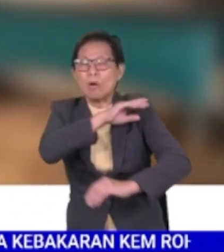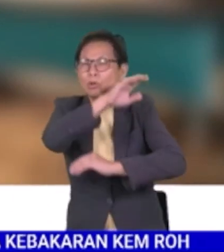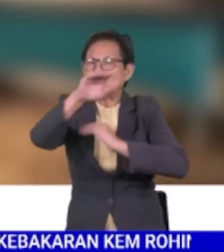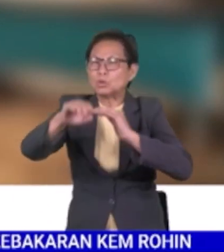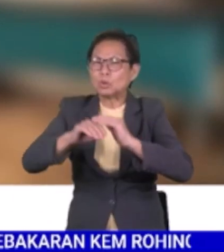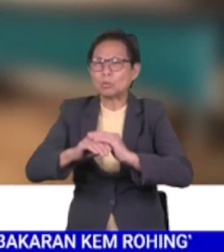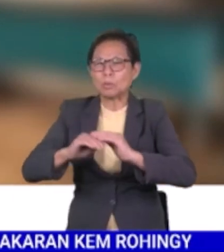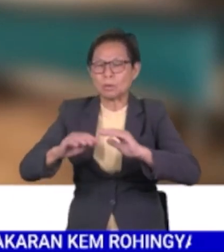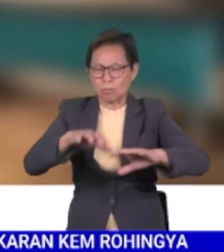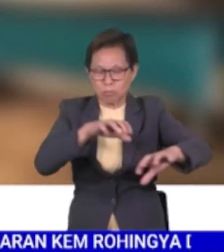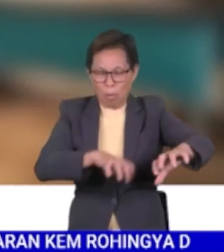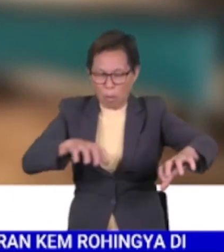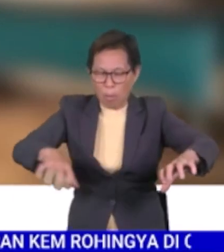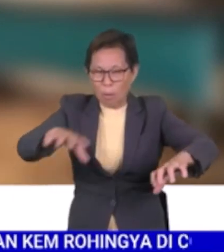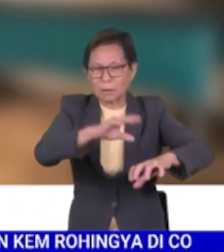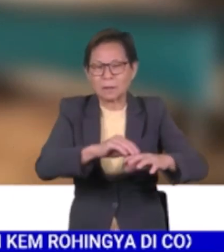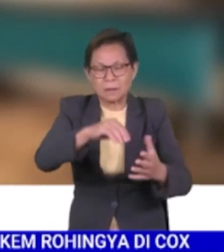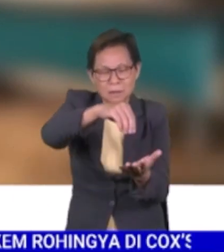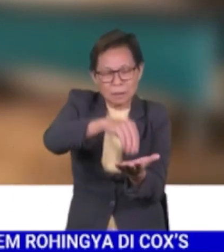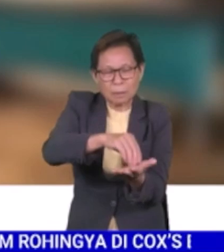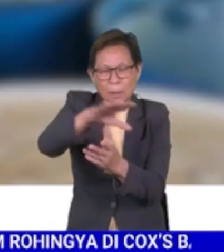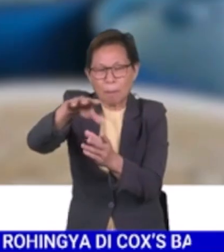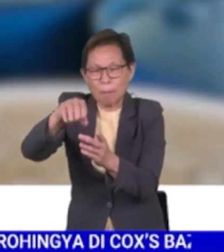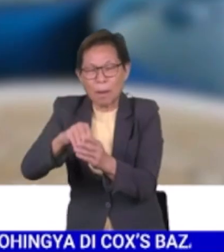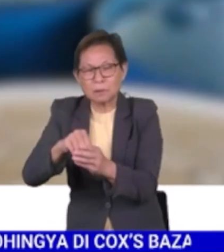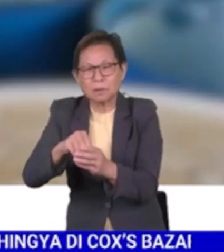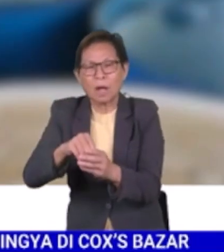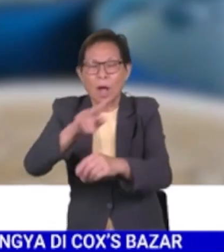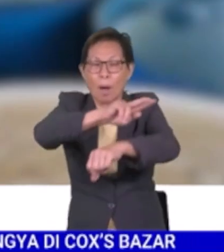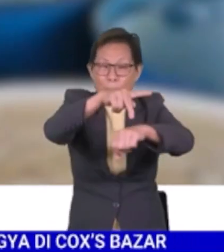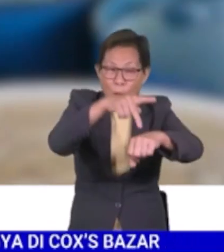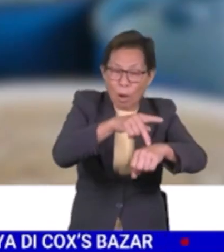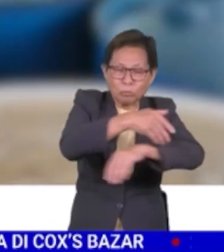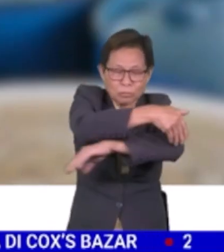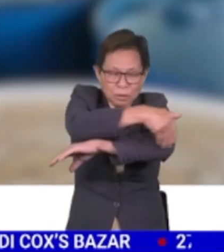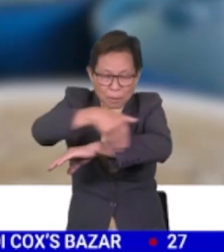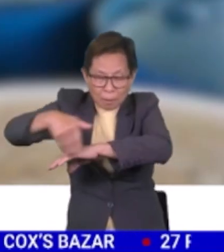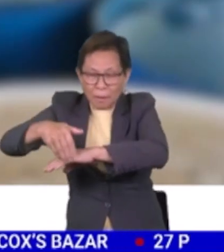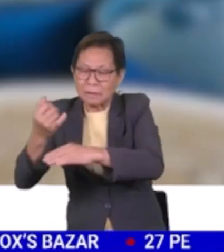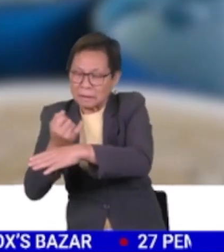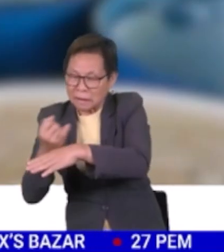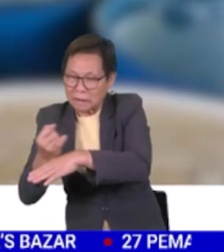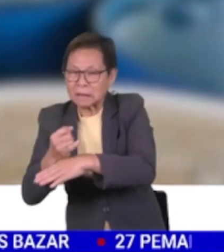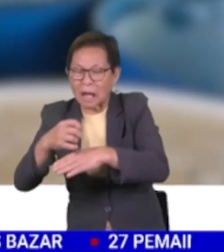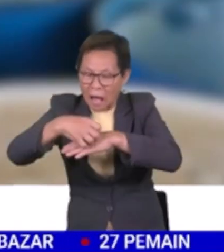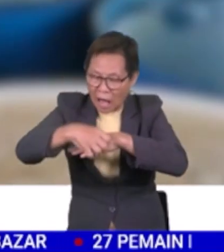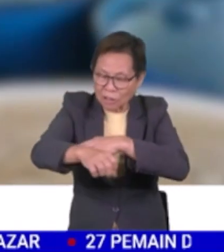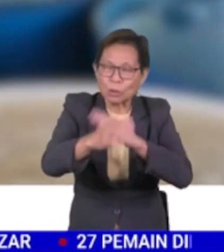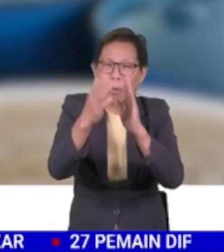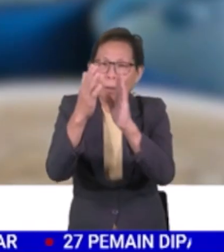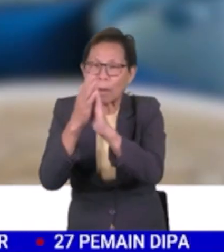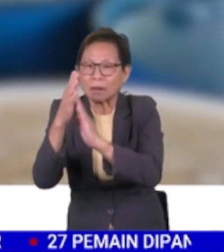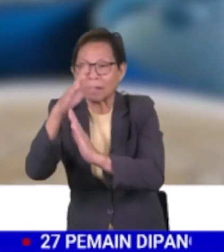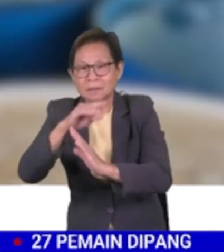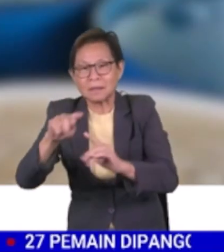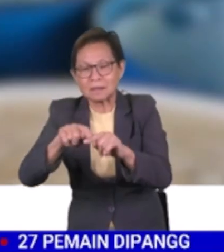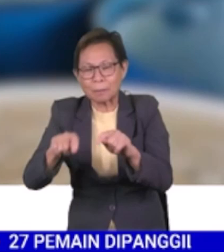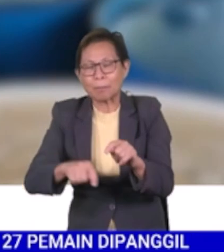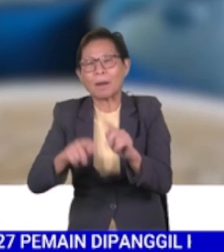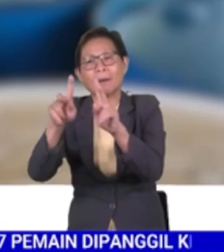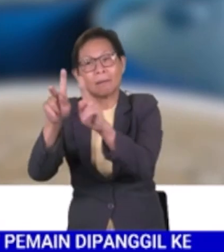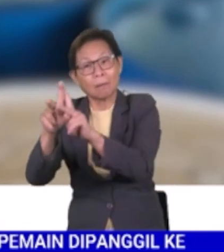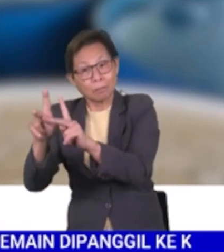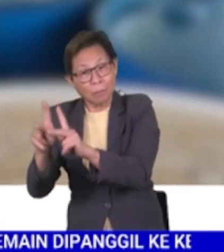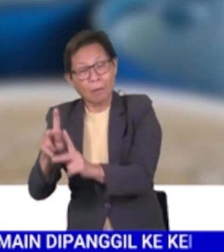semua peringkat kawasan dan lokaliti termasuk kawasan kepulauan, sempadan, perindustrian, ekspor, bandar serta kawasan luar